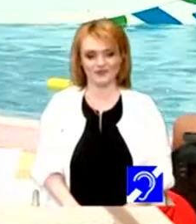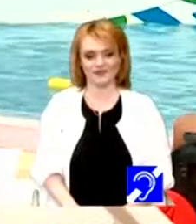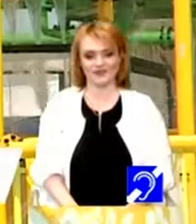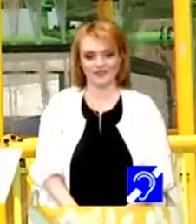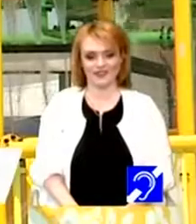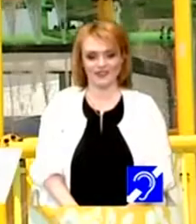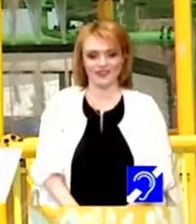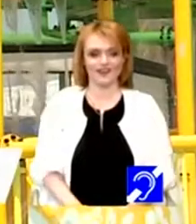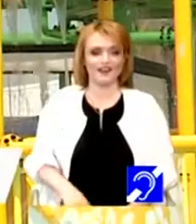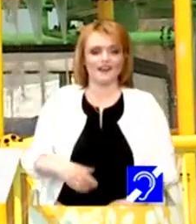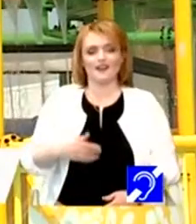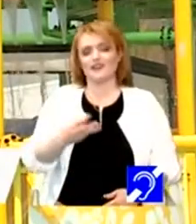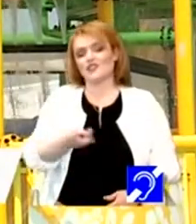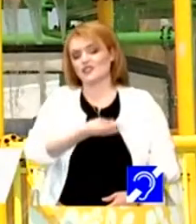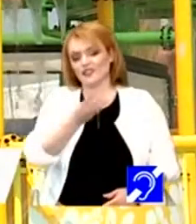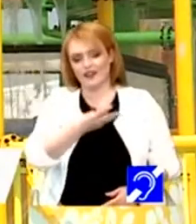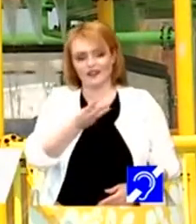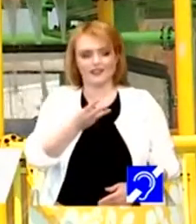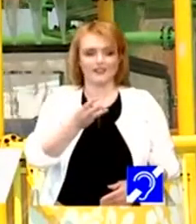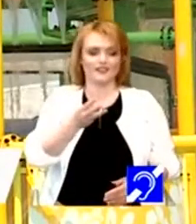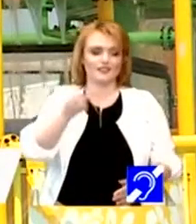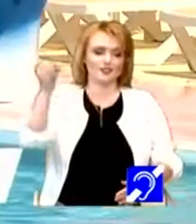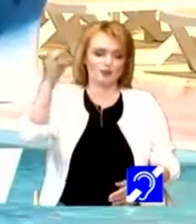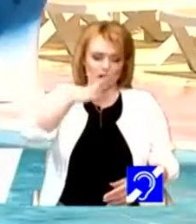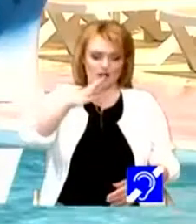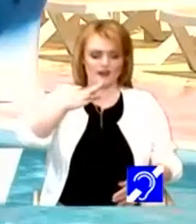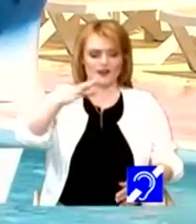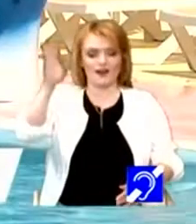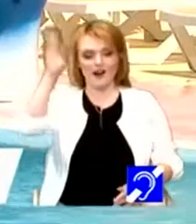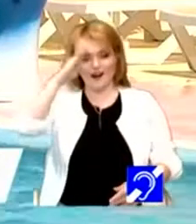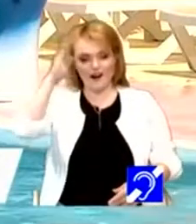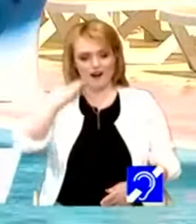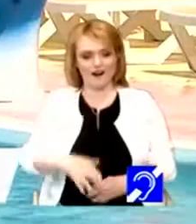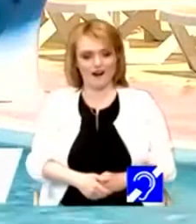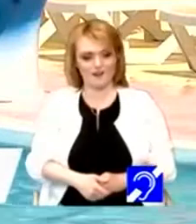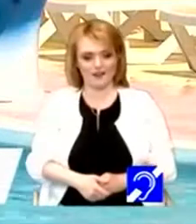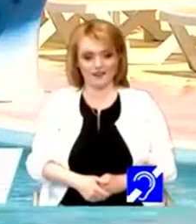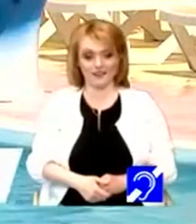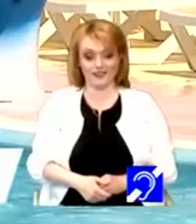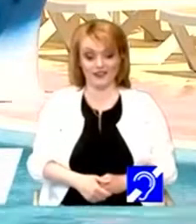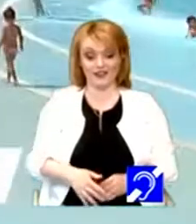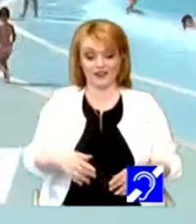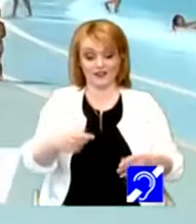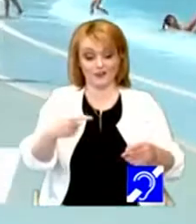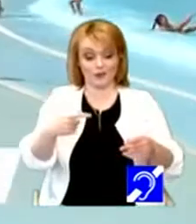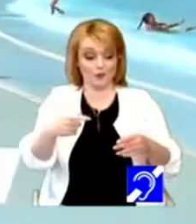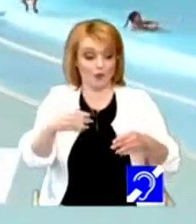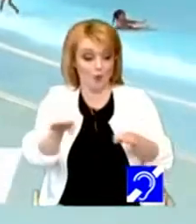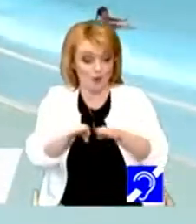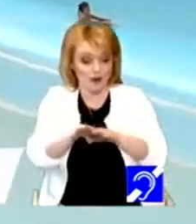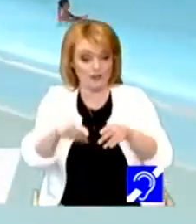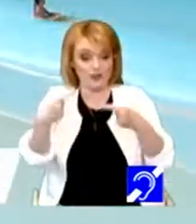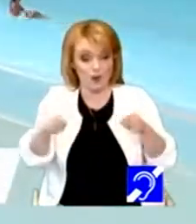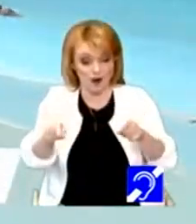Nevoia de umbră și apă a devenit mai mare odată cu încălzirea vremii. Spre deosebire de anii trecuți, în această vară, locuitorii Chișinăului